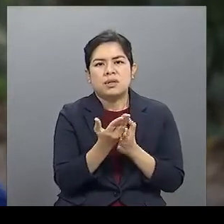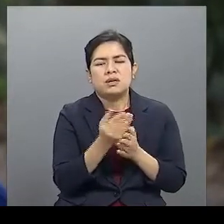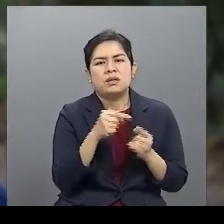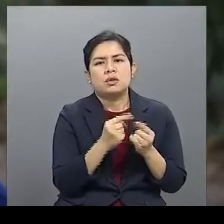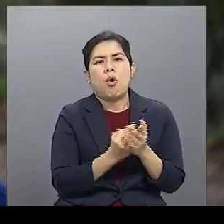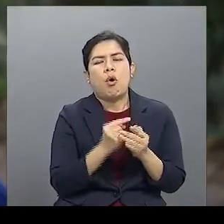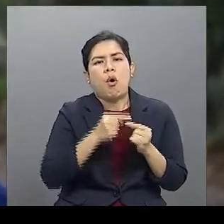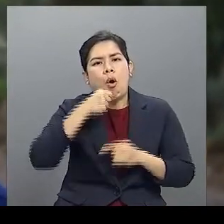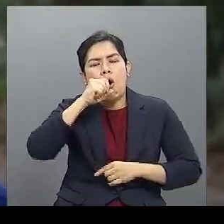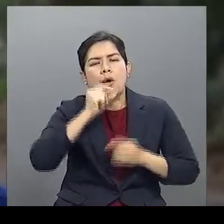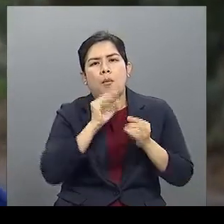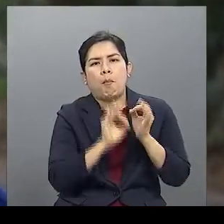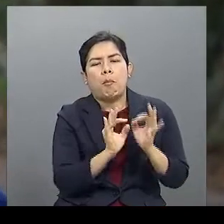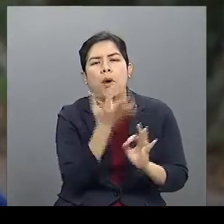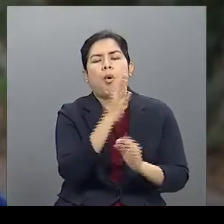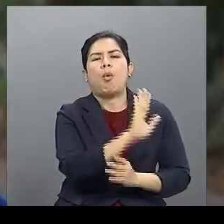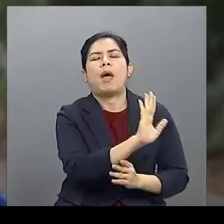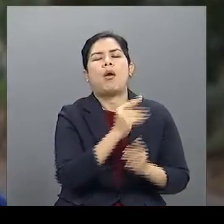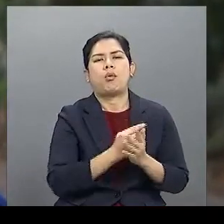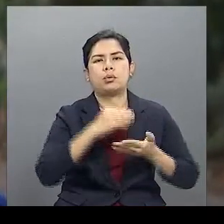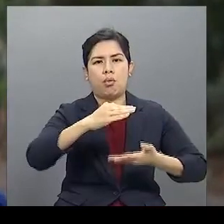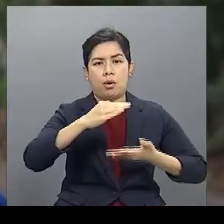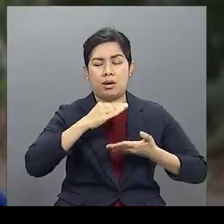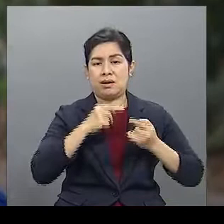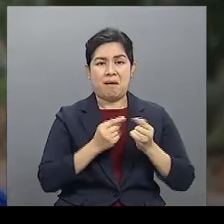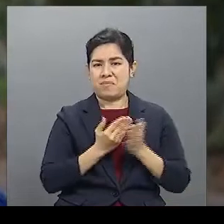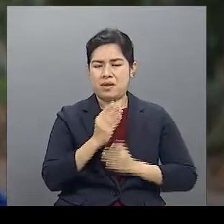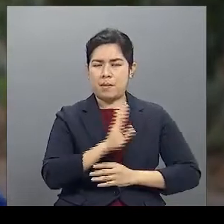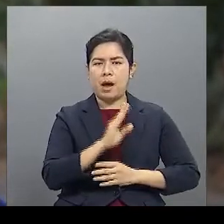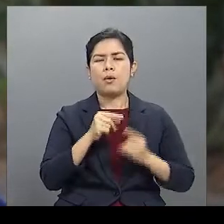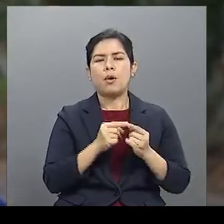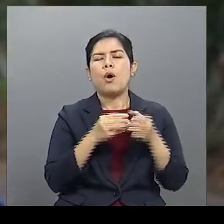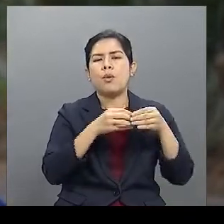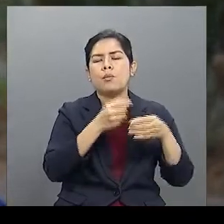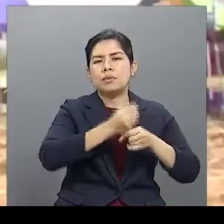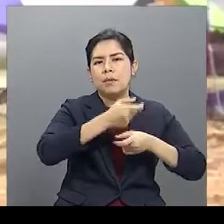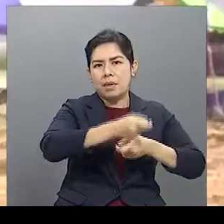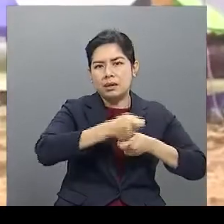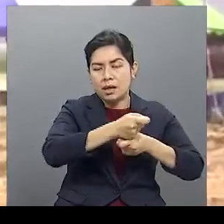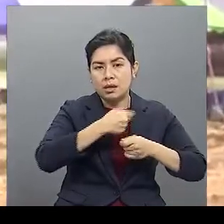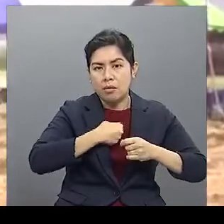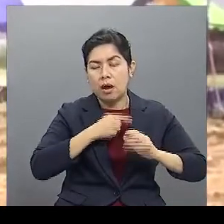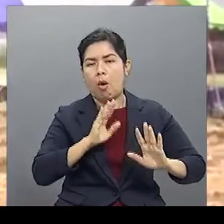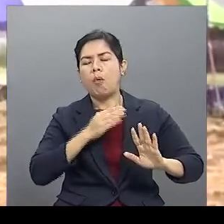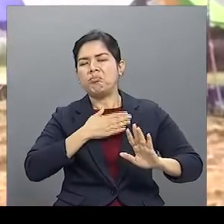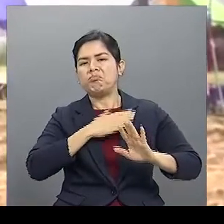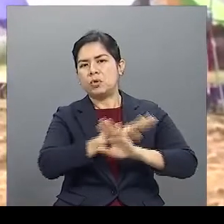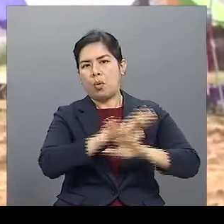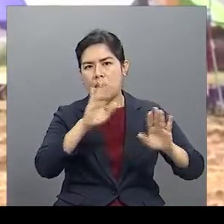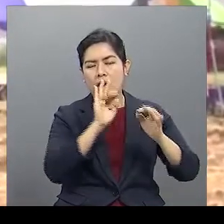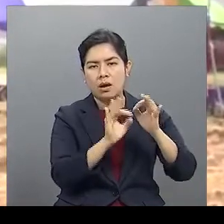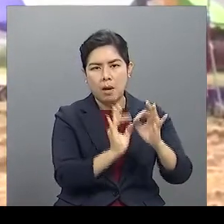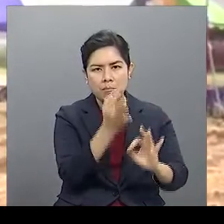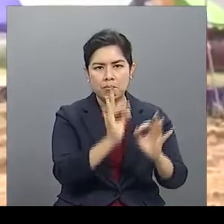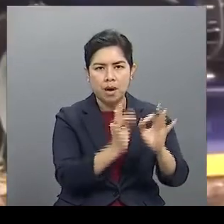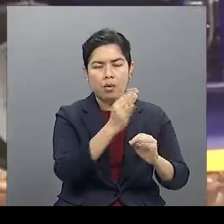งเนี้ยจะมีเหตุผลที่ทำให้ชาวไร่อ้อยเนี่ยลดการเผาลง อีกมาตรการที่จังหวัดสระ